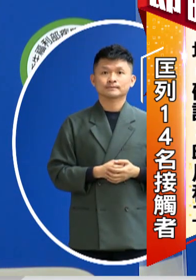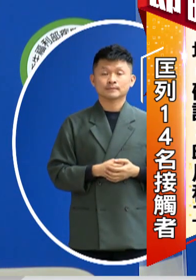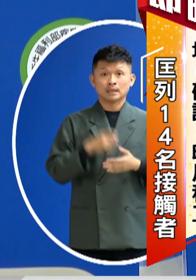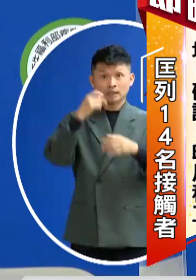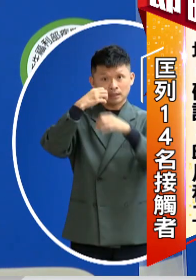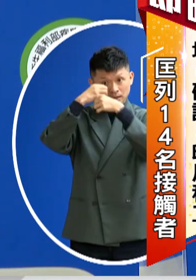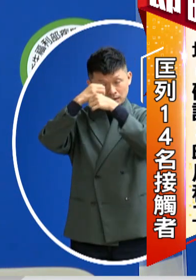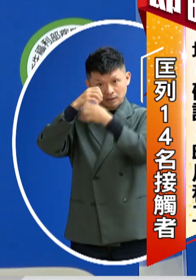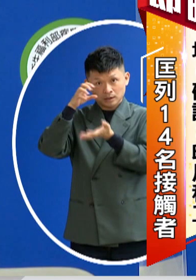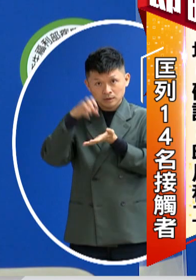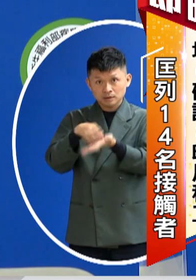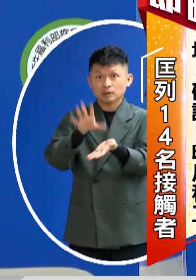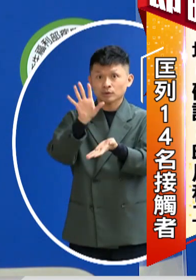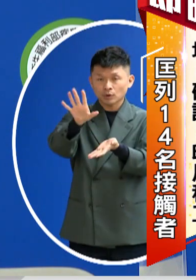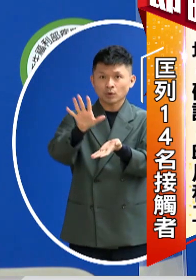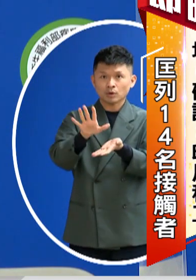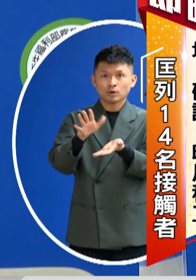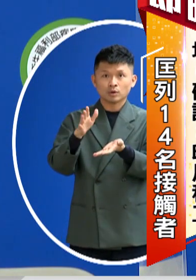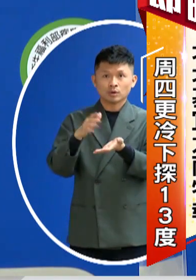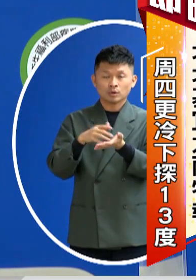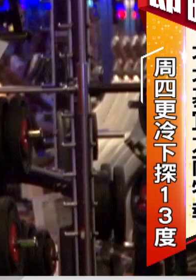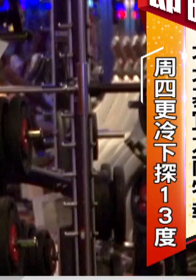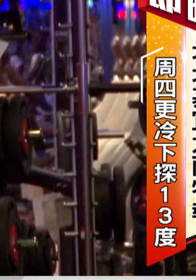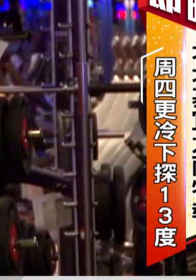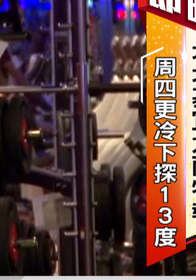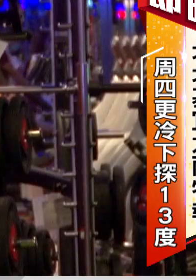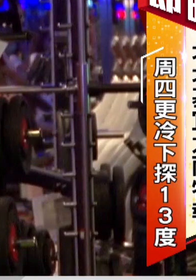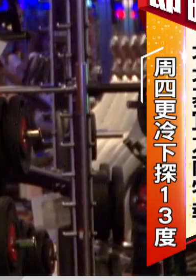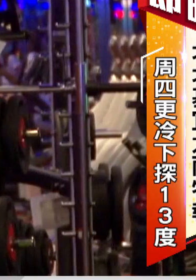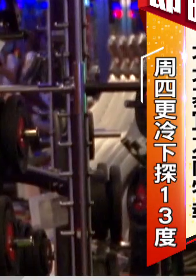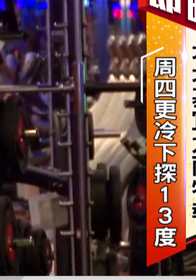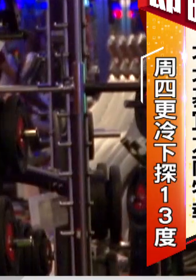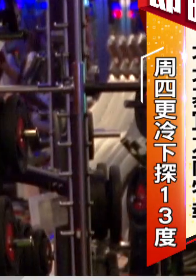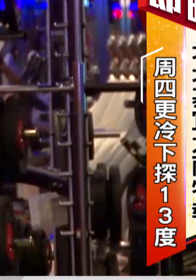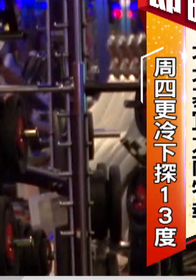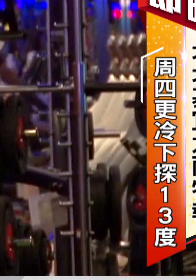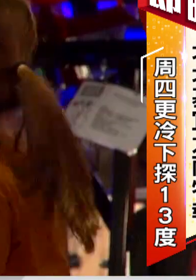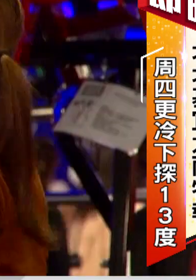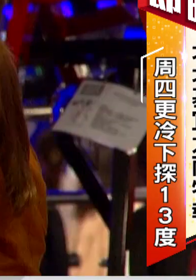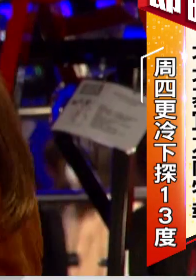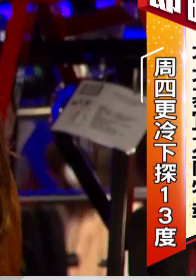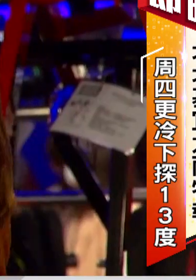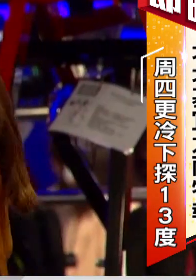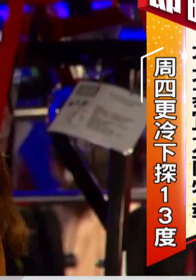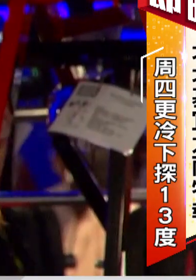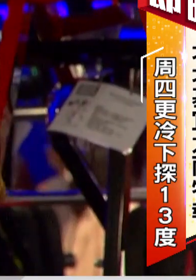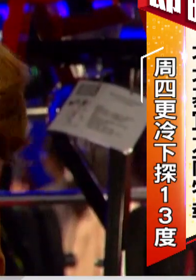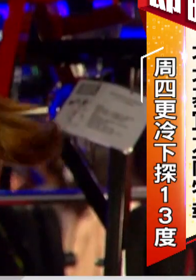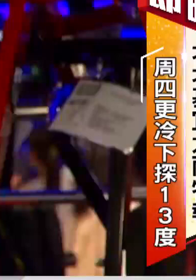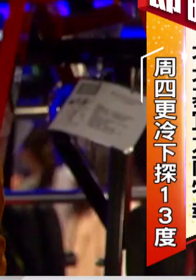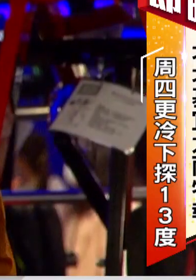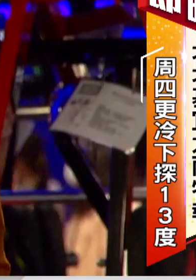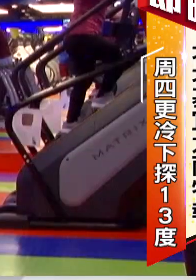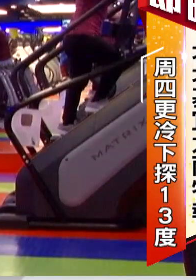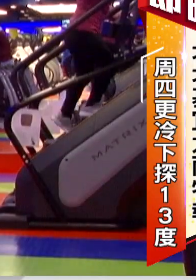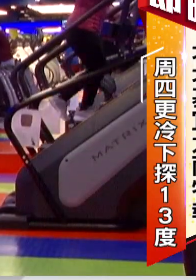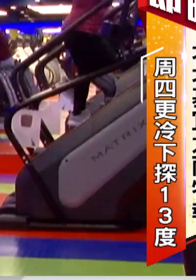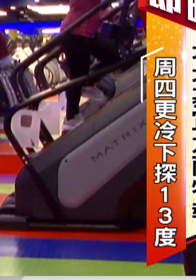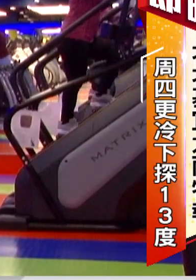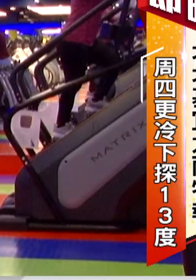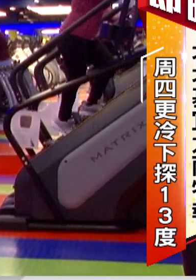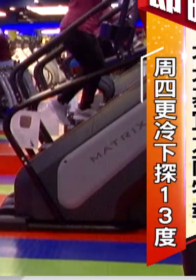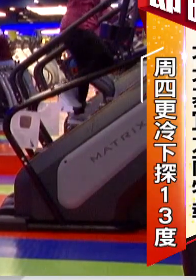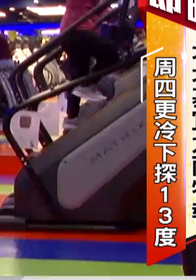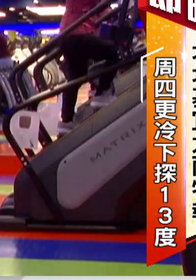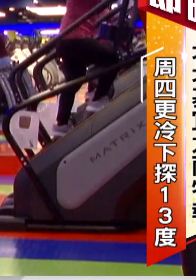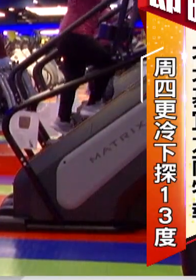那随时再来检讨这样的一个方案。 秋冬专案中，健身房、游泳池戴口罩标准，民众不撒撒。指挥